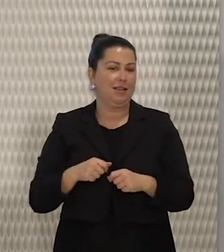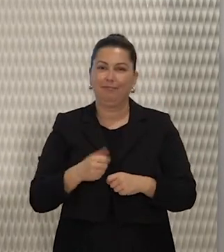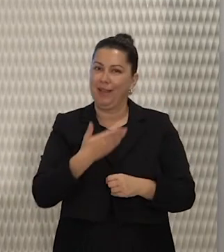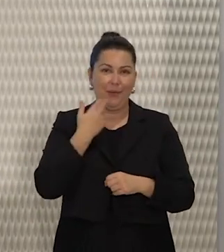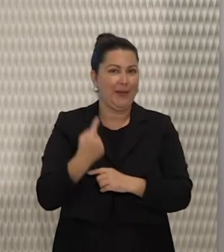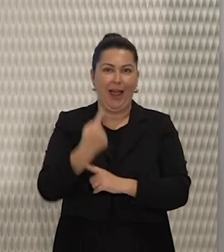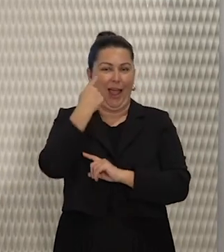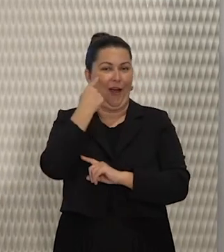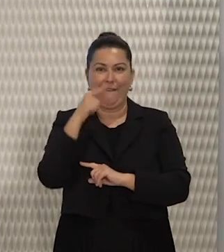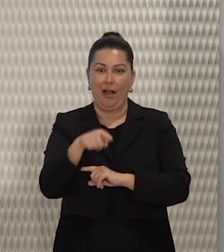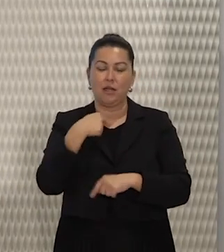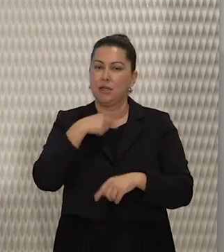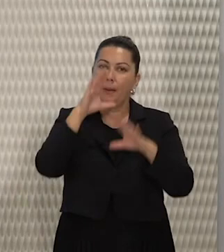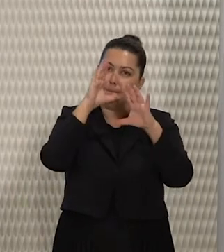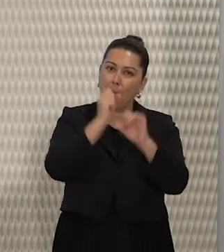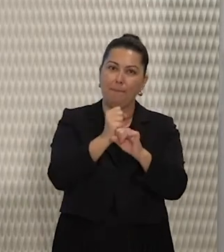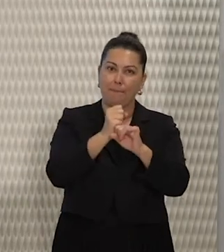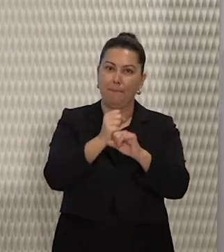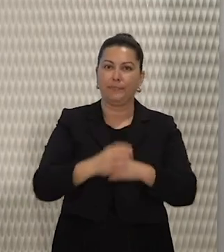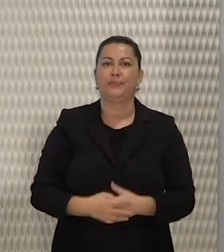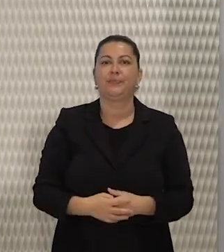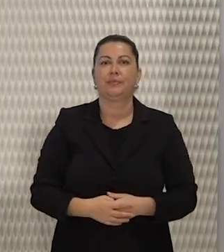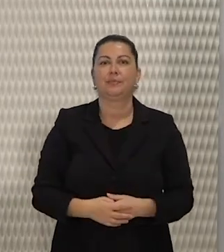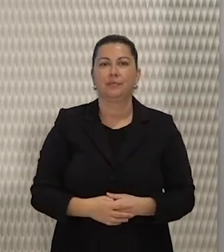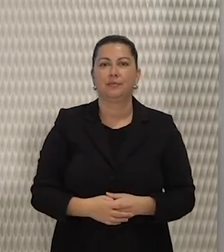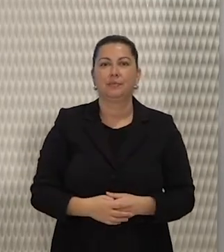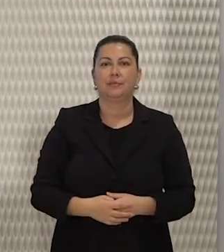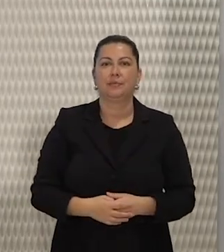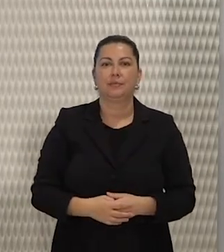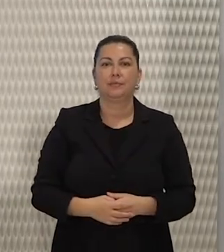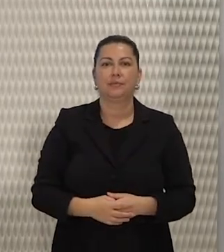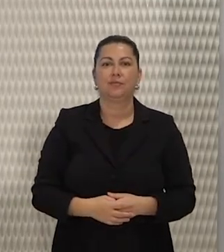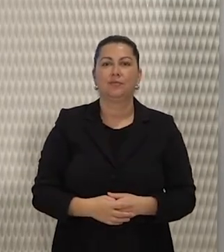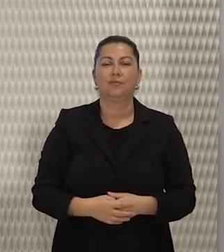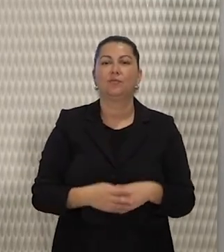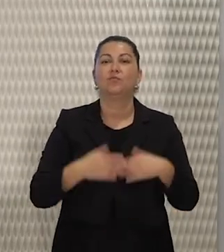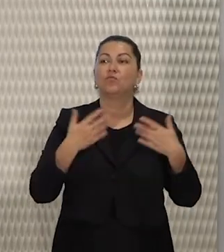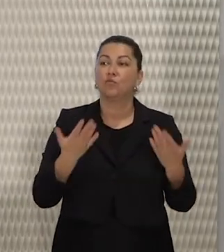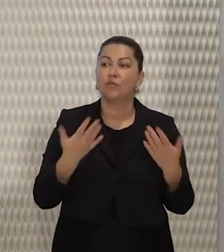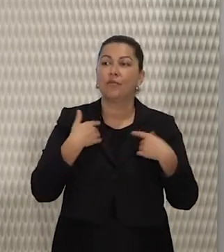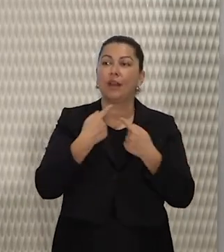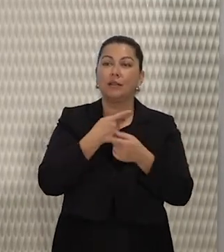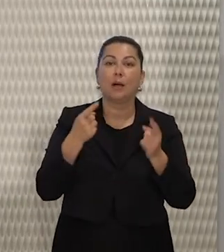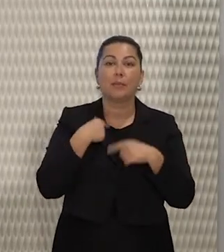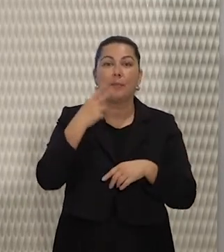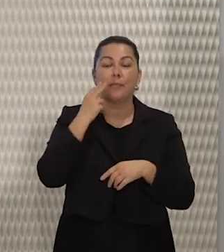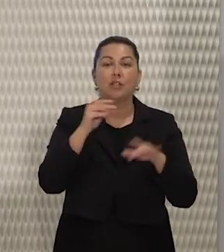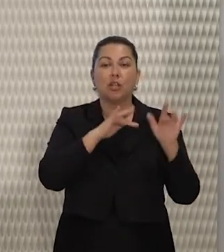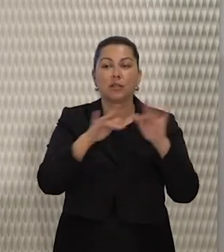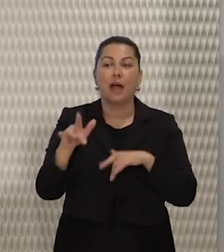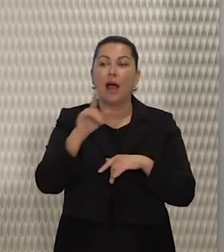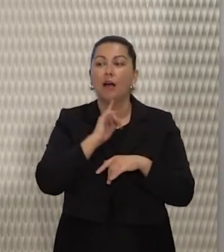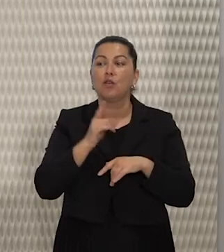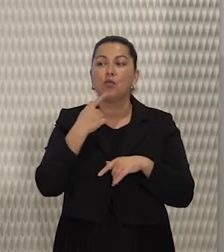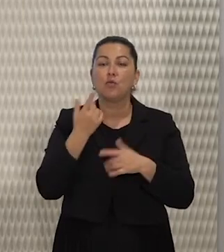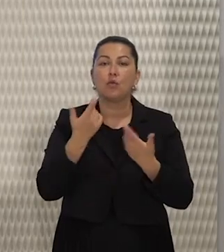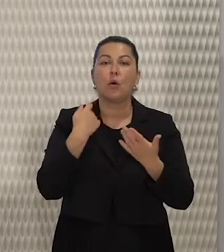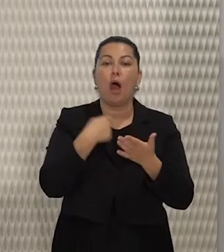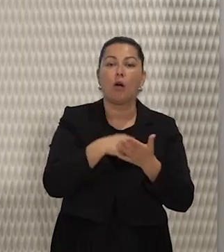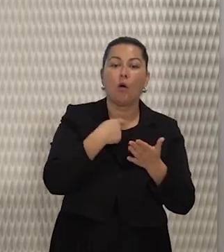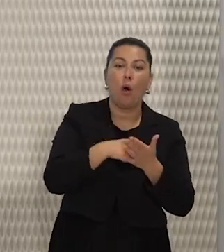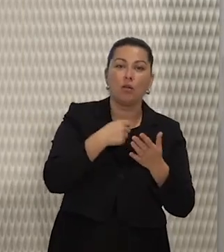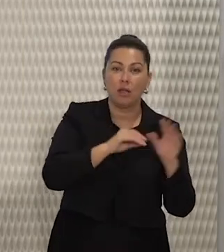so effizient wahrnehmen. Wenn Sie Menschen haben, die nur auf die Kosten pro